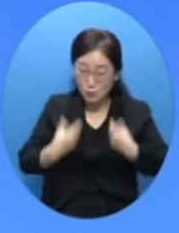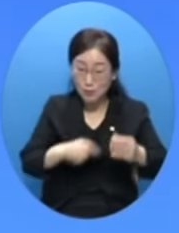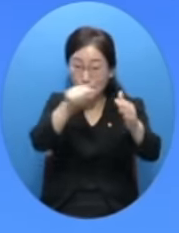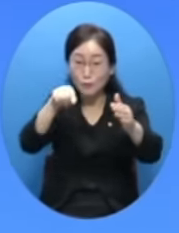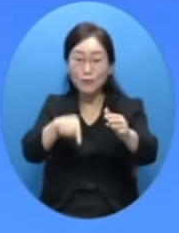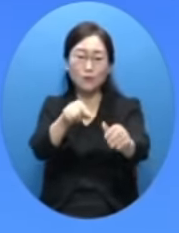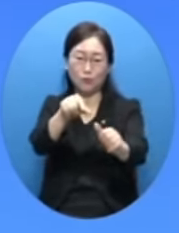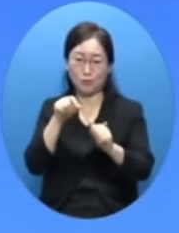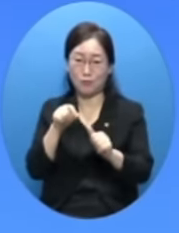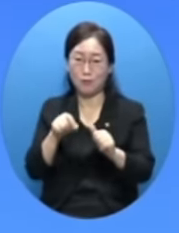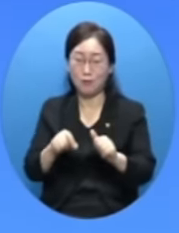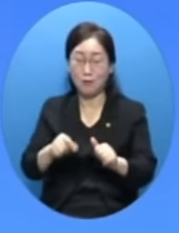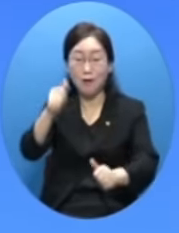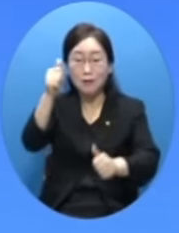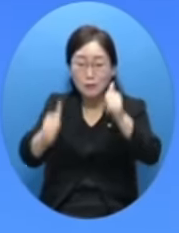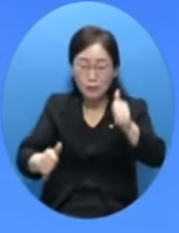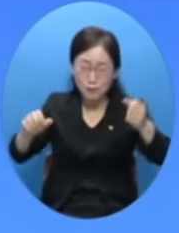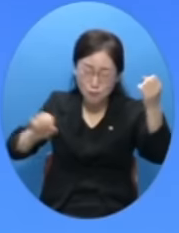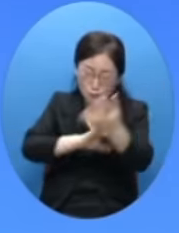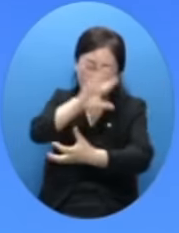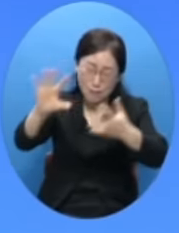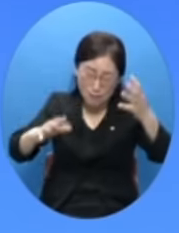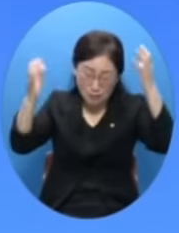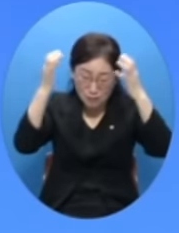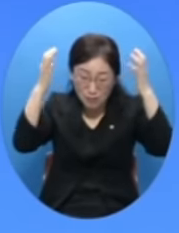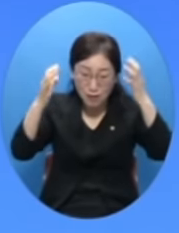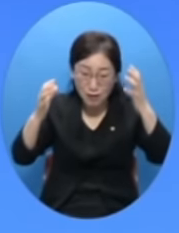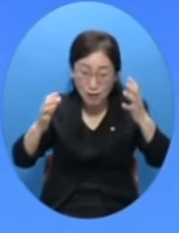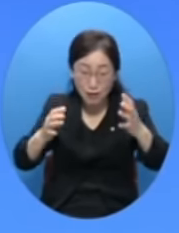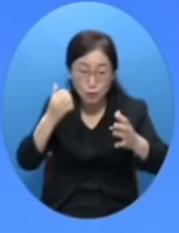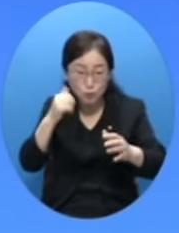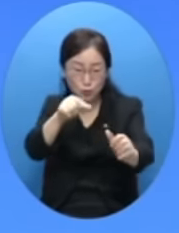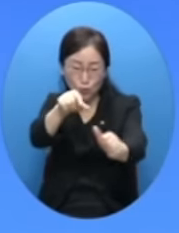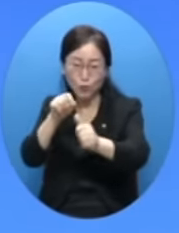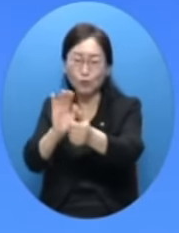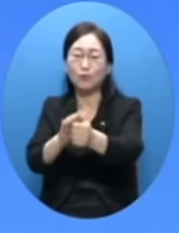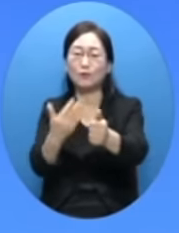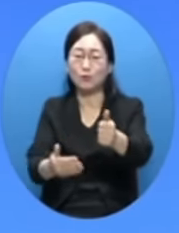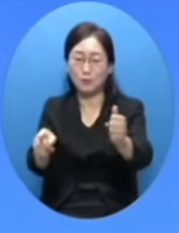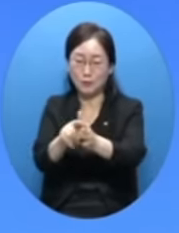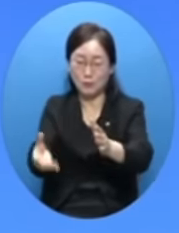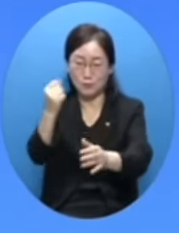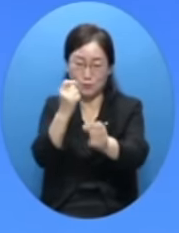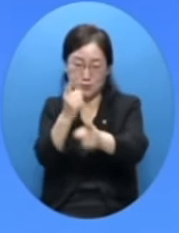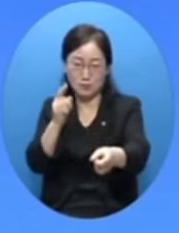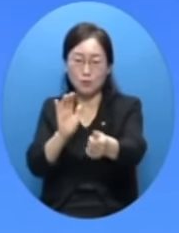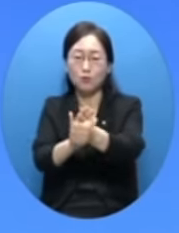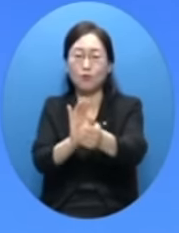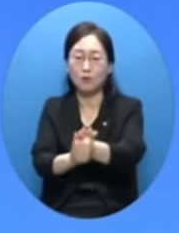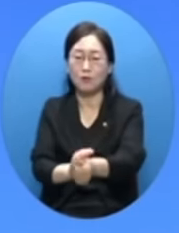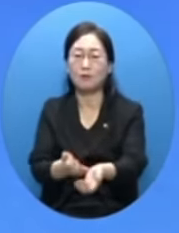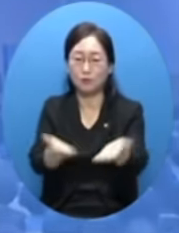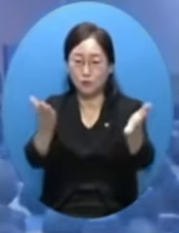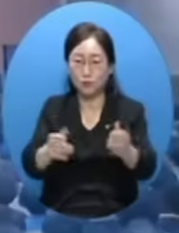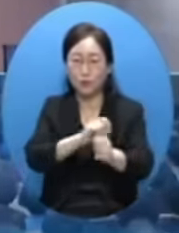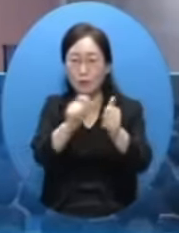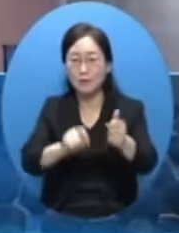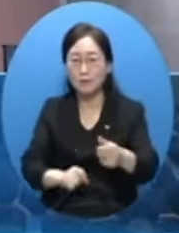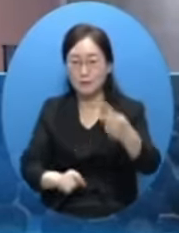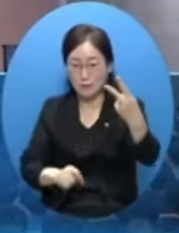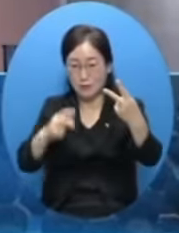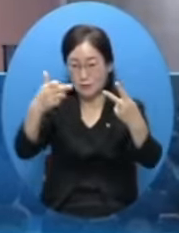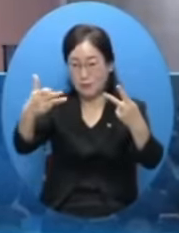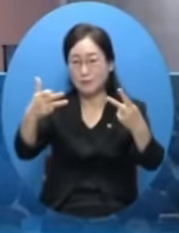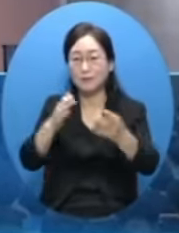건져주시고 시험 환난 가운데 고통하는 우리를 도와주시며 믿음으로 승리하게 만들어주십니다. 히브리서 2장 14절은